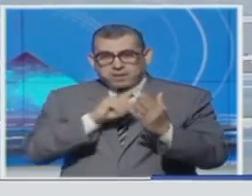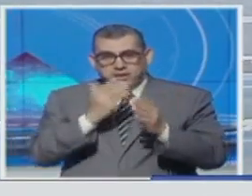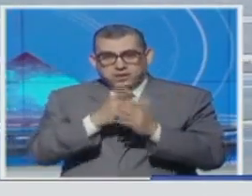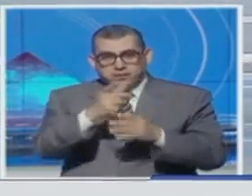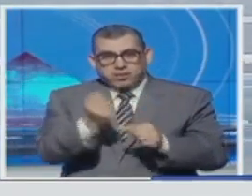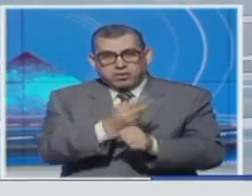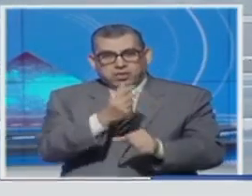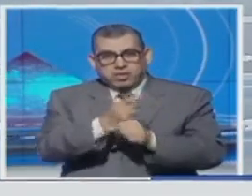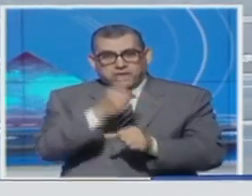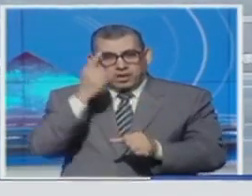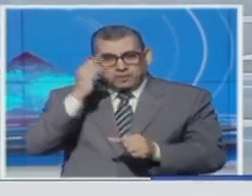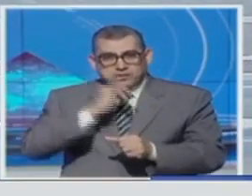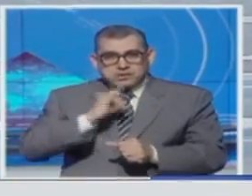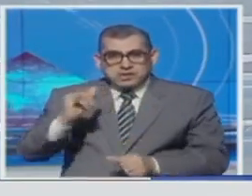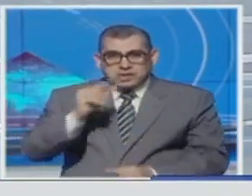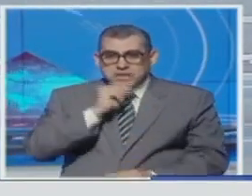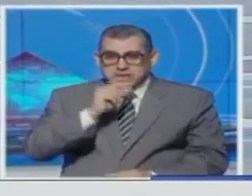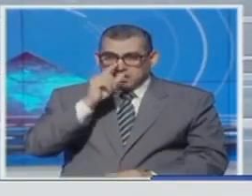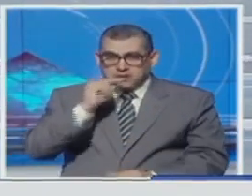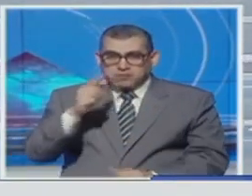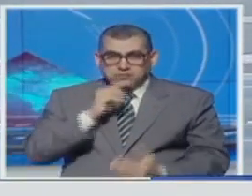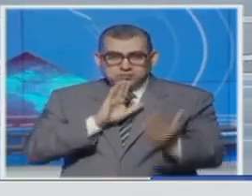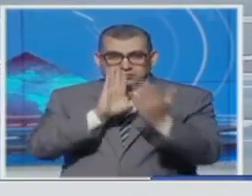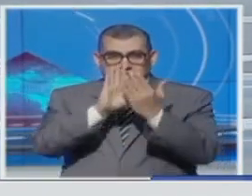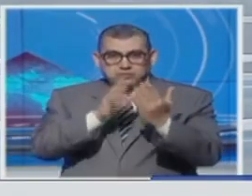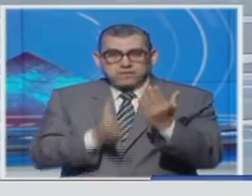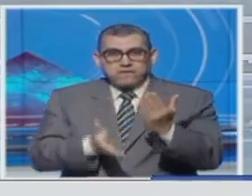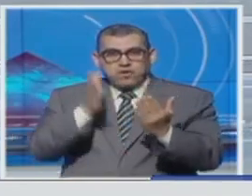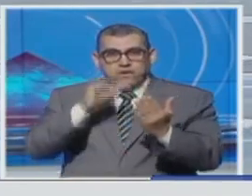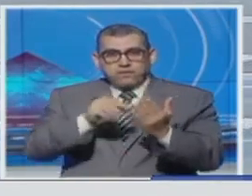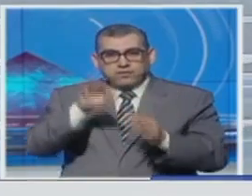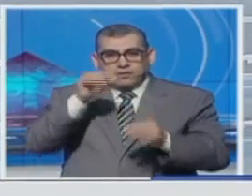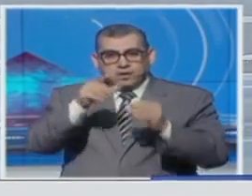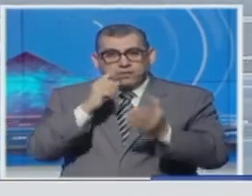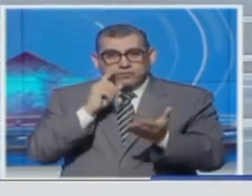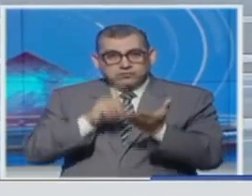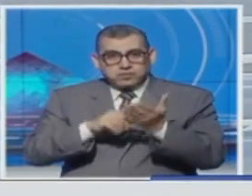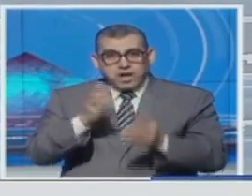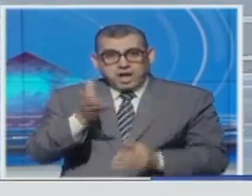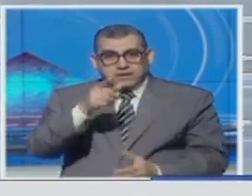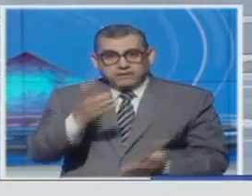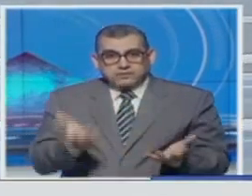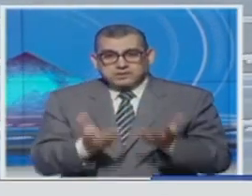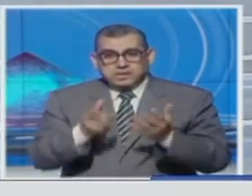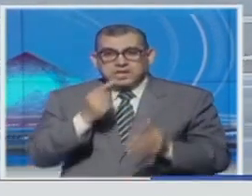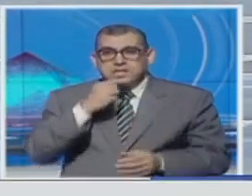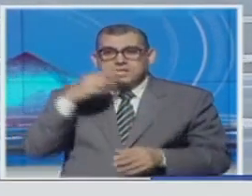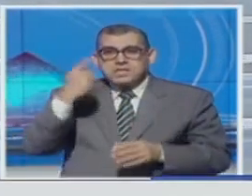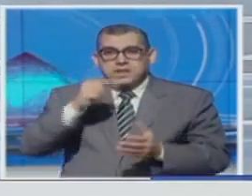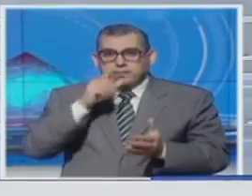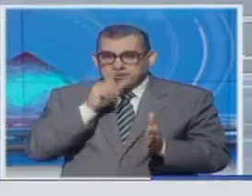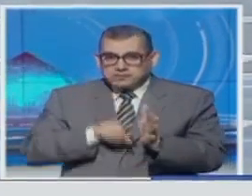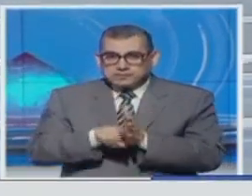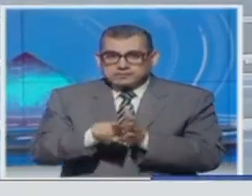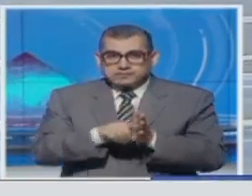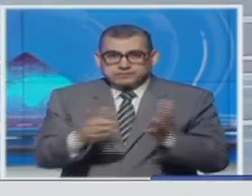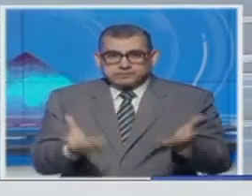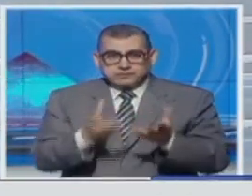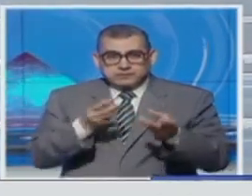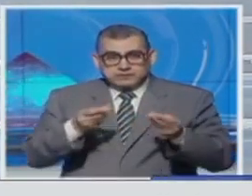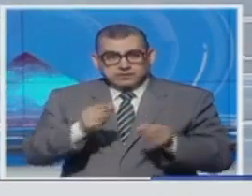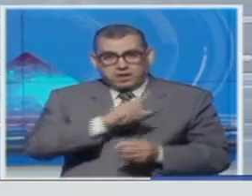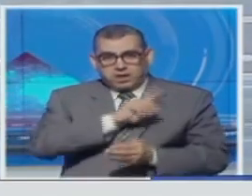لهذه المهاترات والإساءات ومواجهة كل ما هو من شأنه إثارة سموم الفتنة ونشر